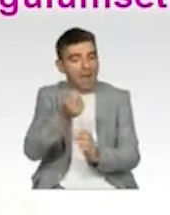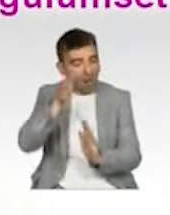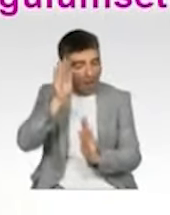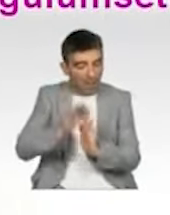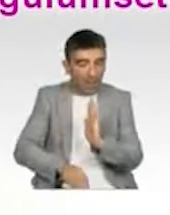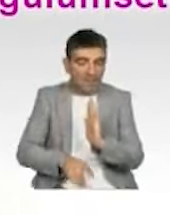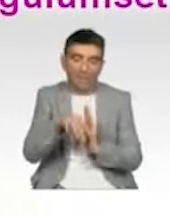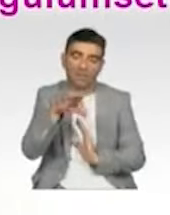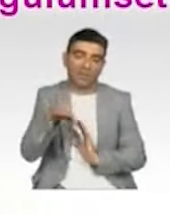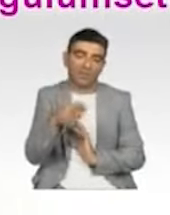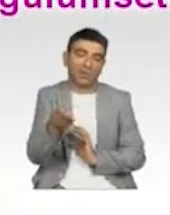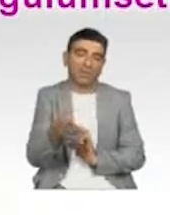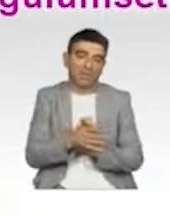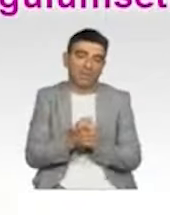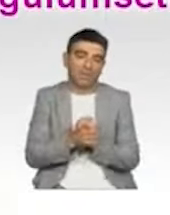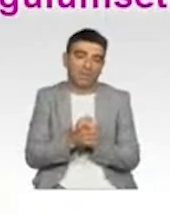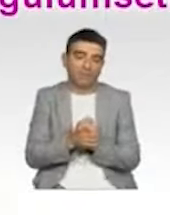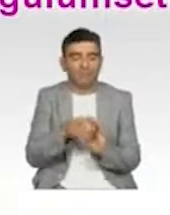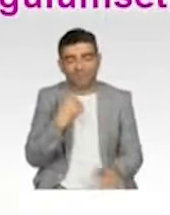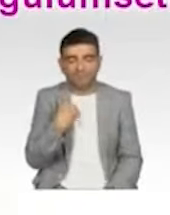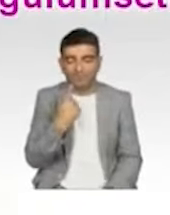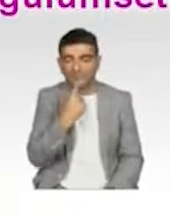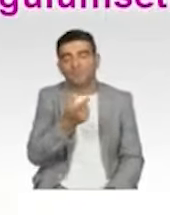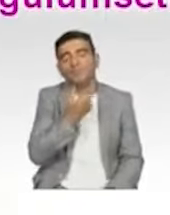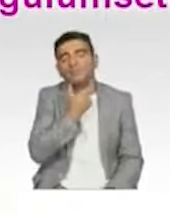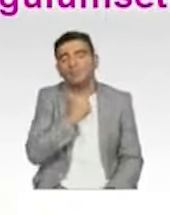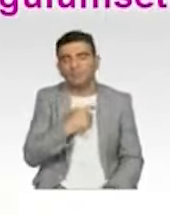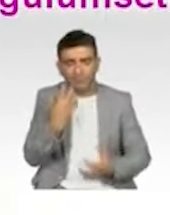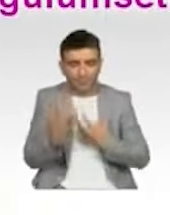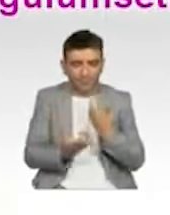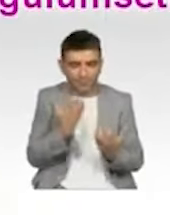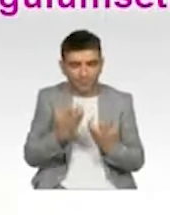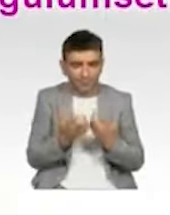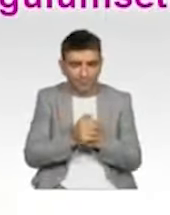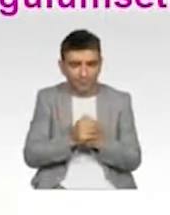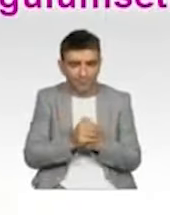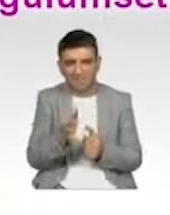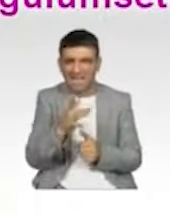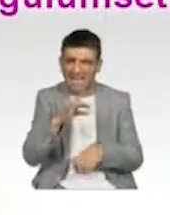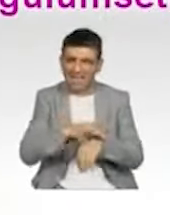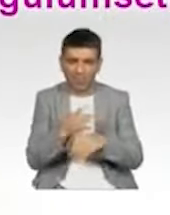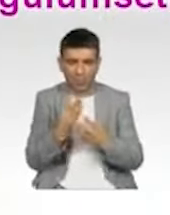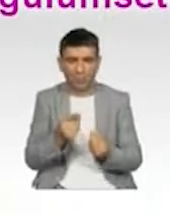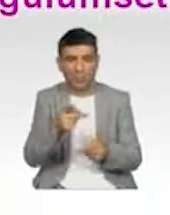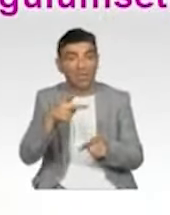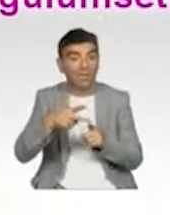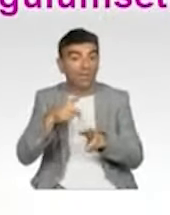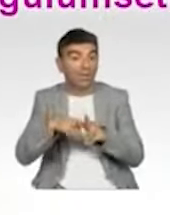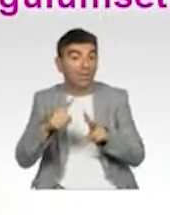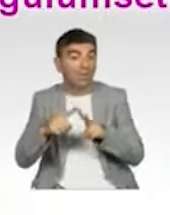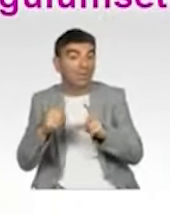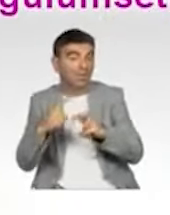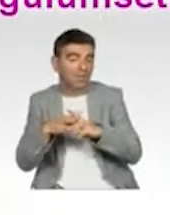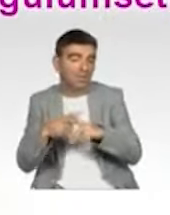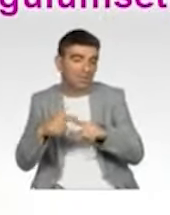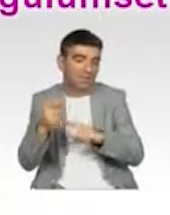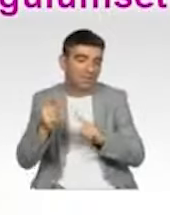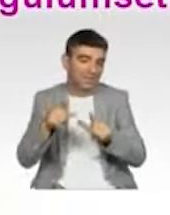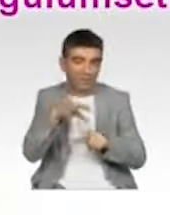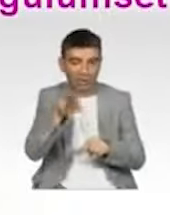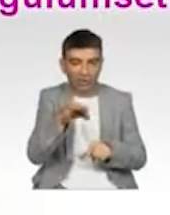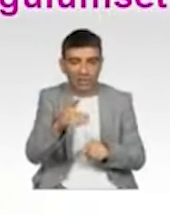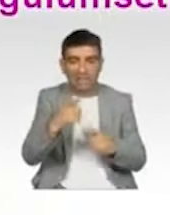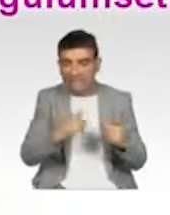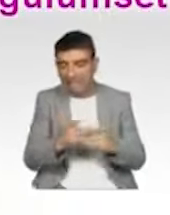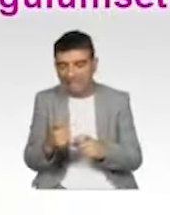azaltan çaylardır. Diyelim ki boğazımız yanıyor. Hani belli hasta olacağız zencefil çayı. Her çayın yeri zamanı